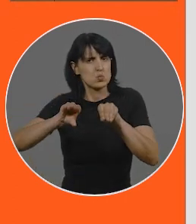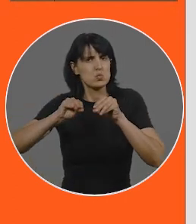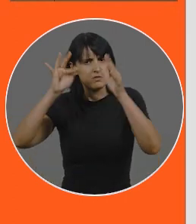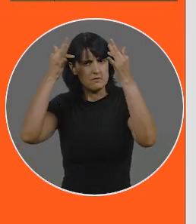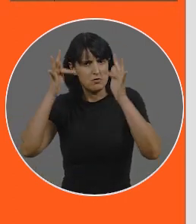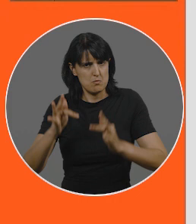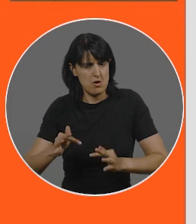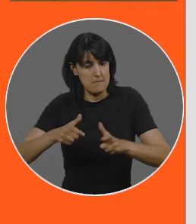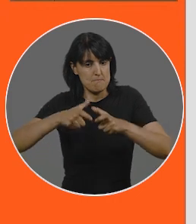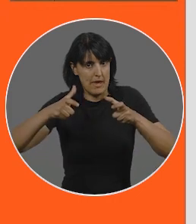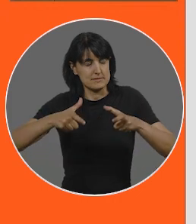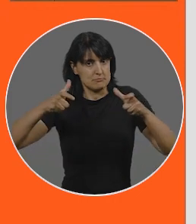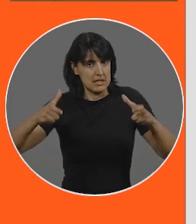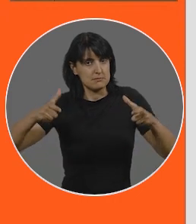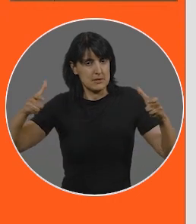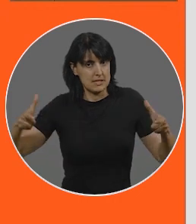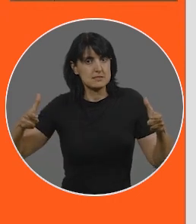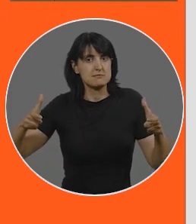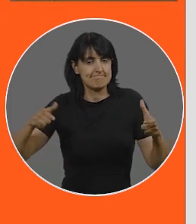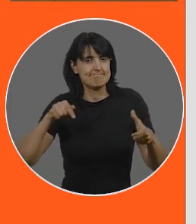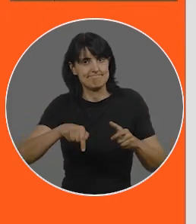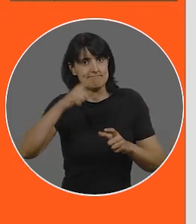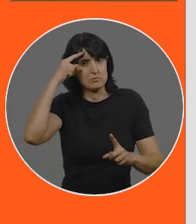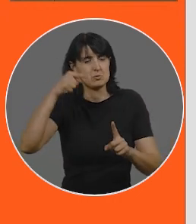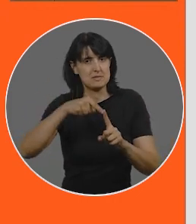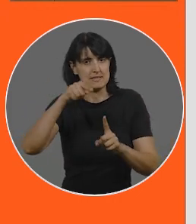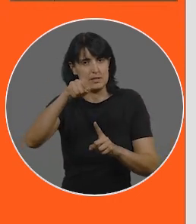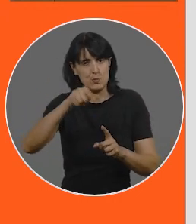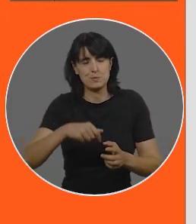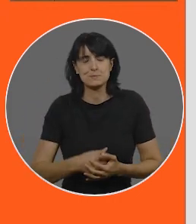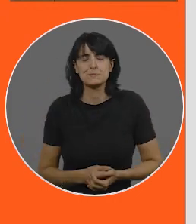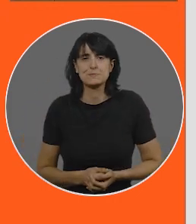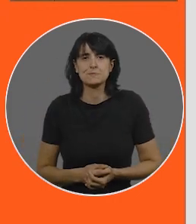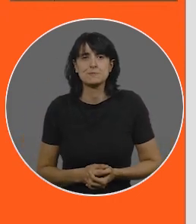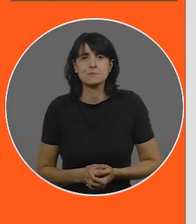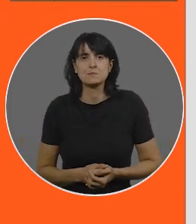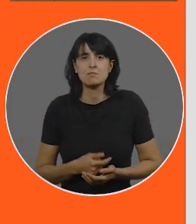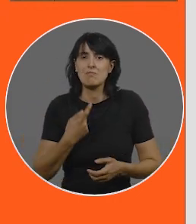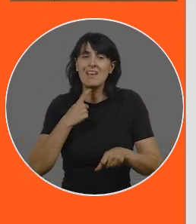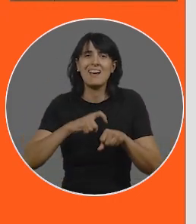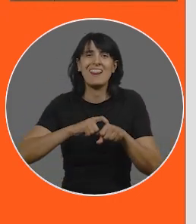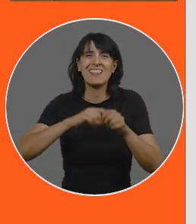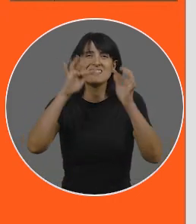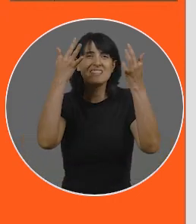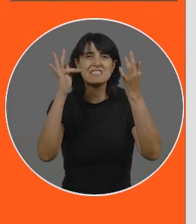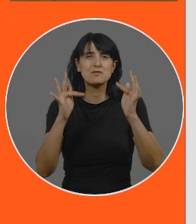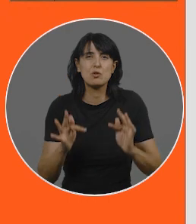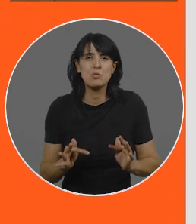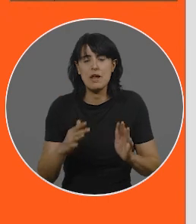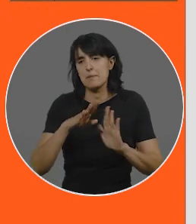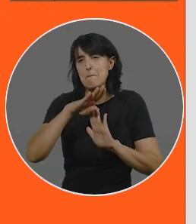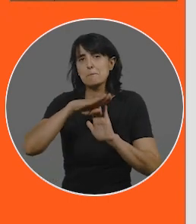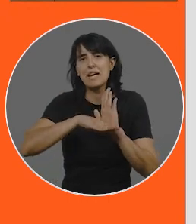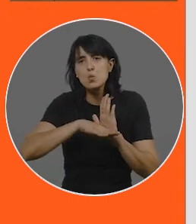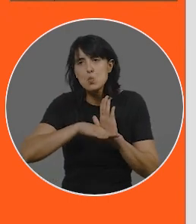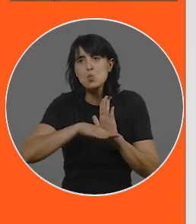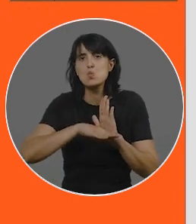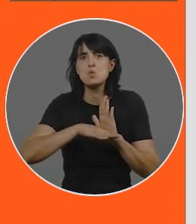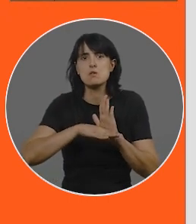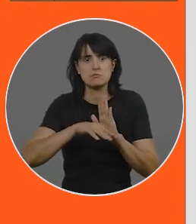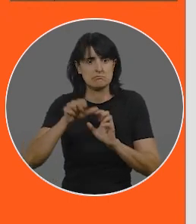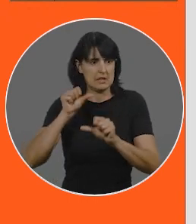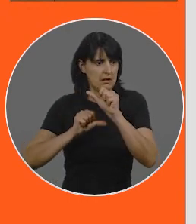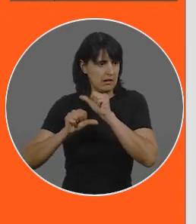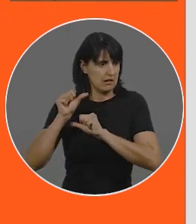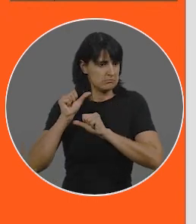els treballem molt, bueno, cada vegada més, i aquesta és la idea. Les característiques d'un formulari, doncs, bueno,